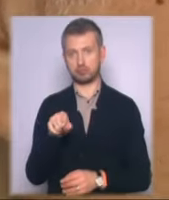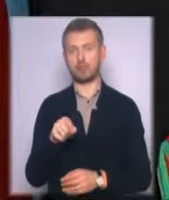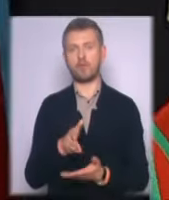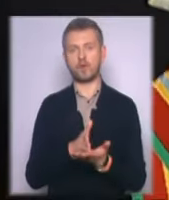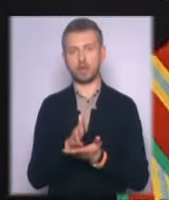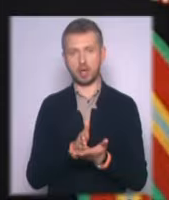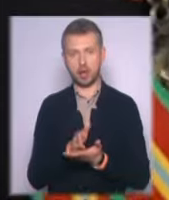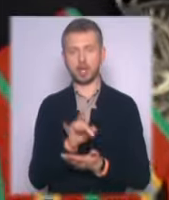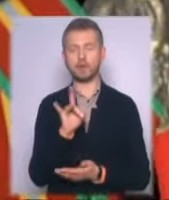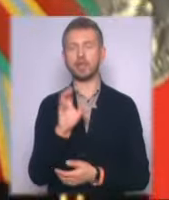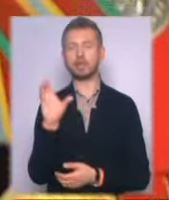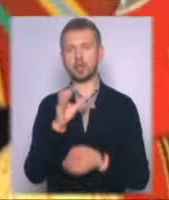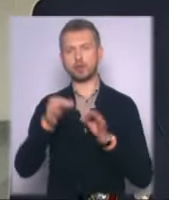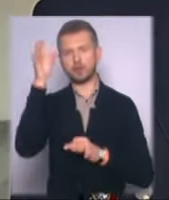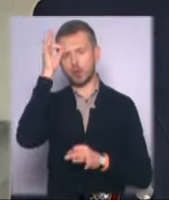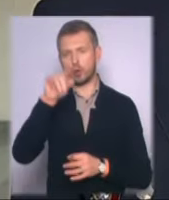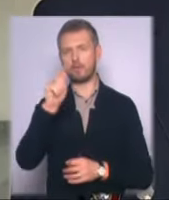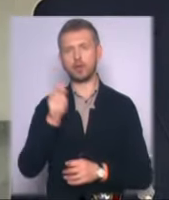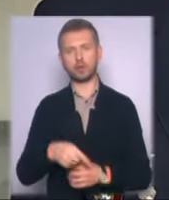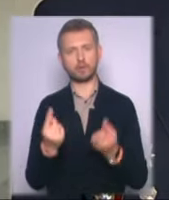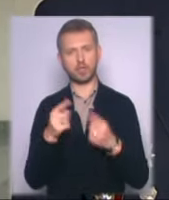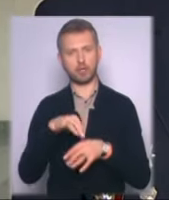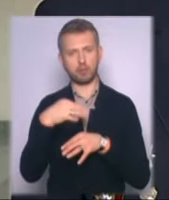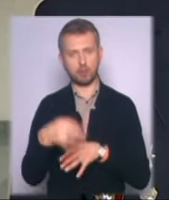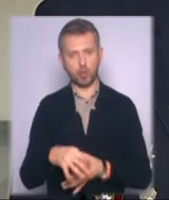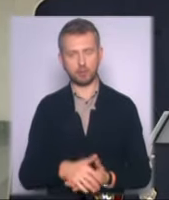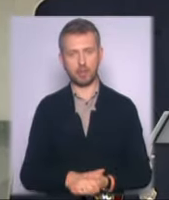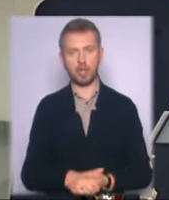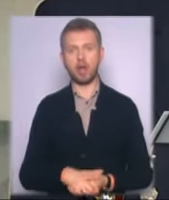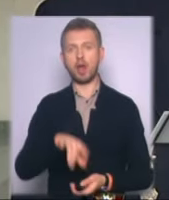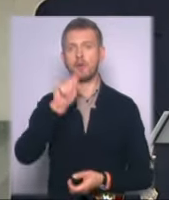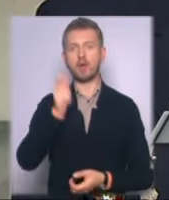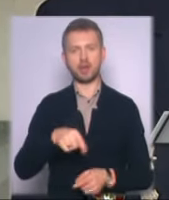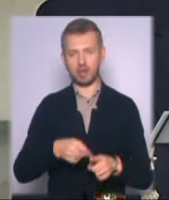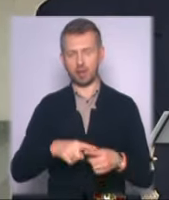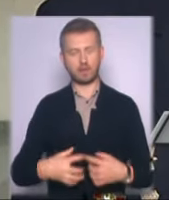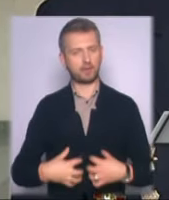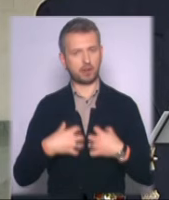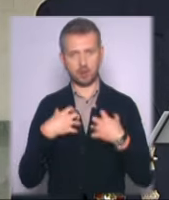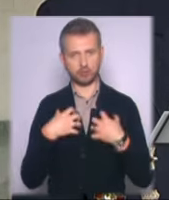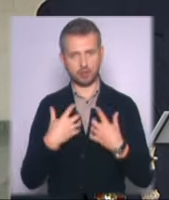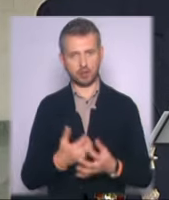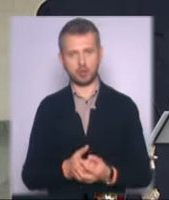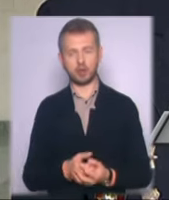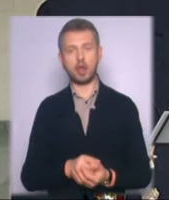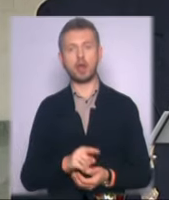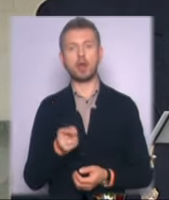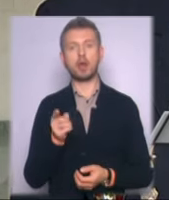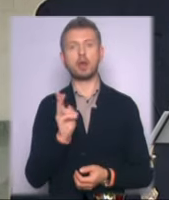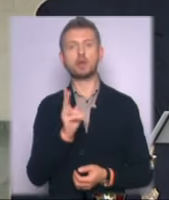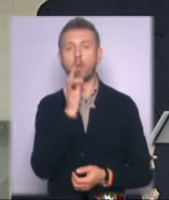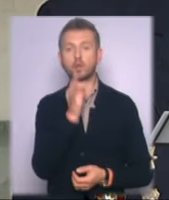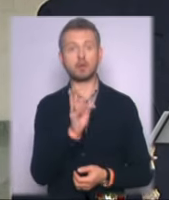Семенович згадує війну з великим болем. Війна – це страшна річ. І хто сказав, що йому